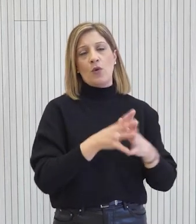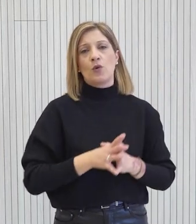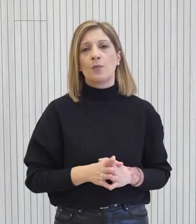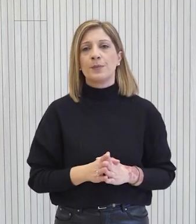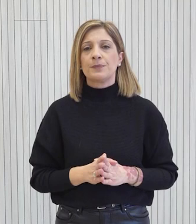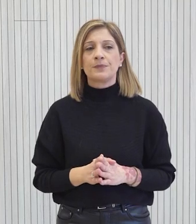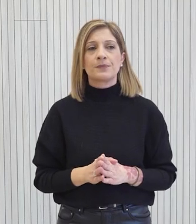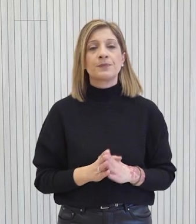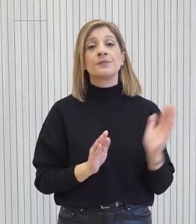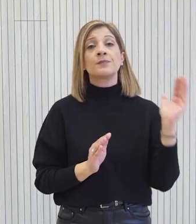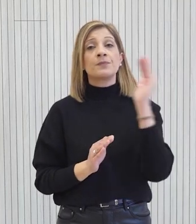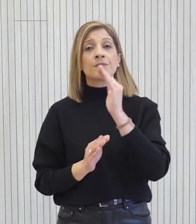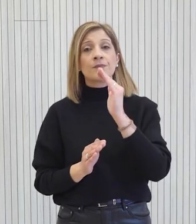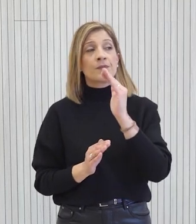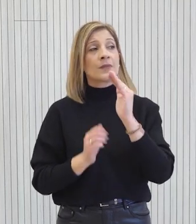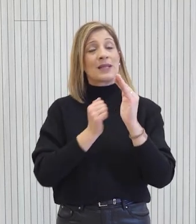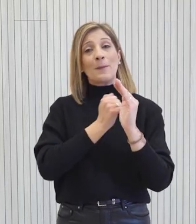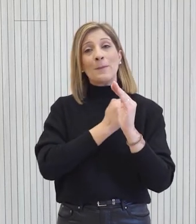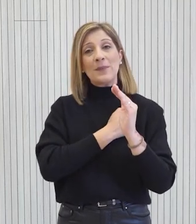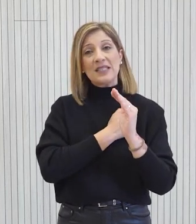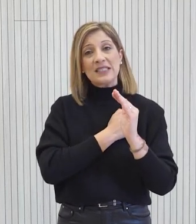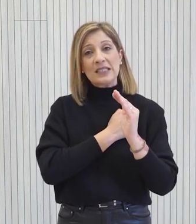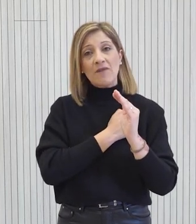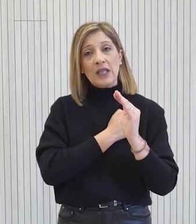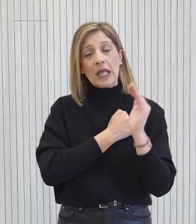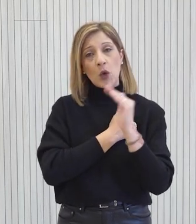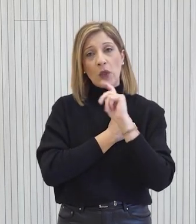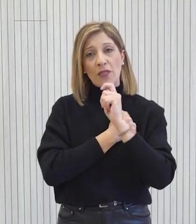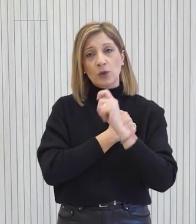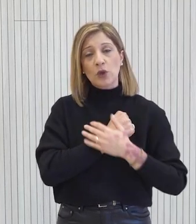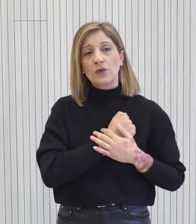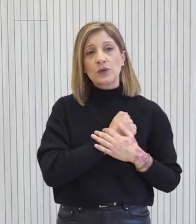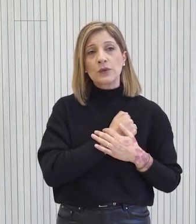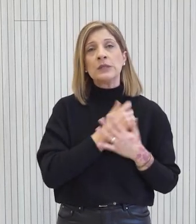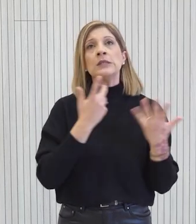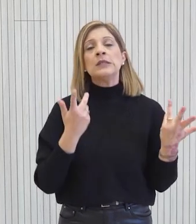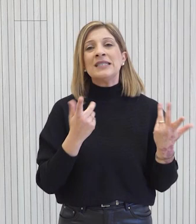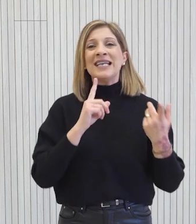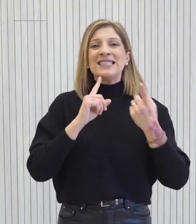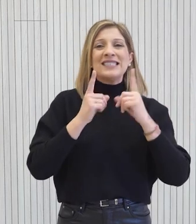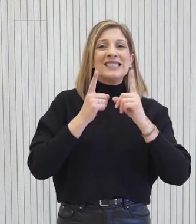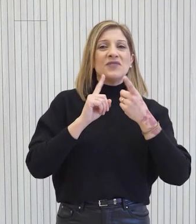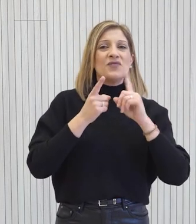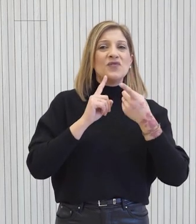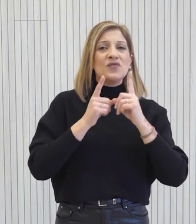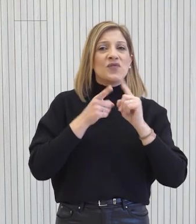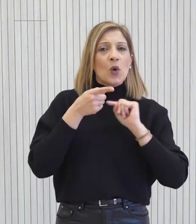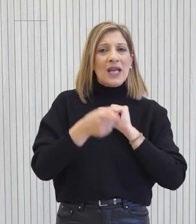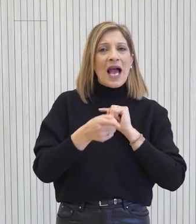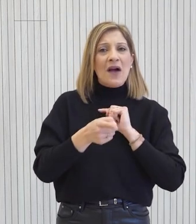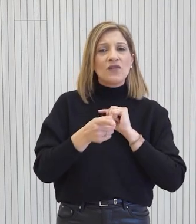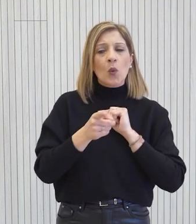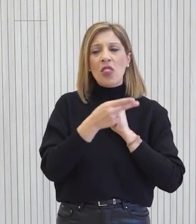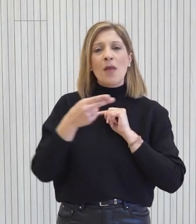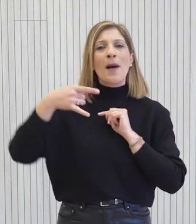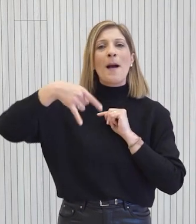ζώνη. Κύριε Πρόσωπε, πιστεύετε ότι με την άτυπη συμφωνία που είχαμε στην